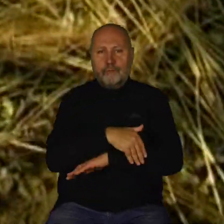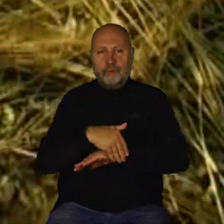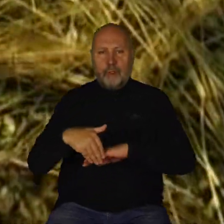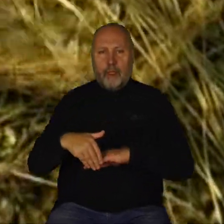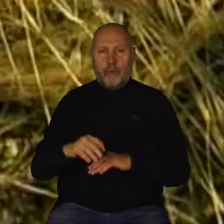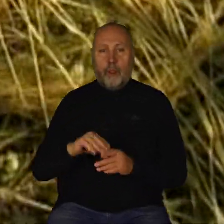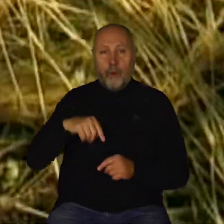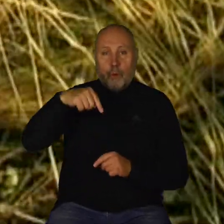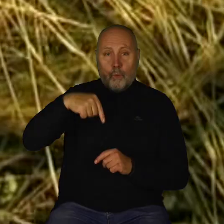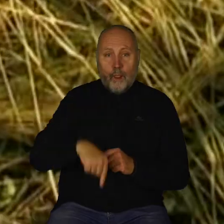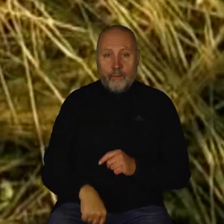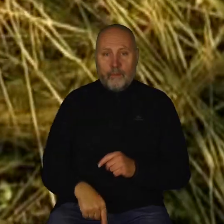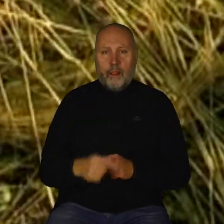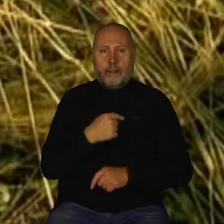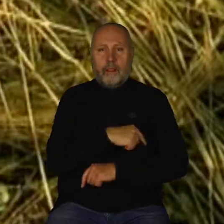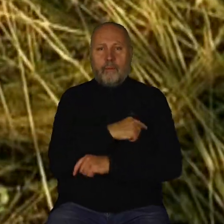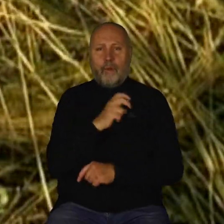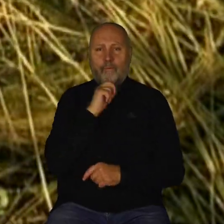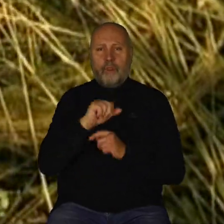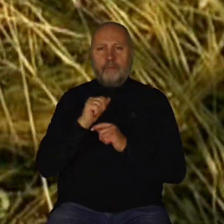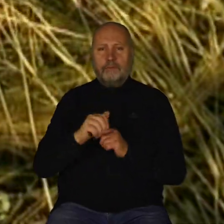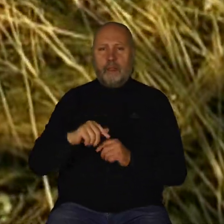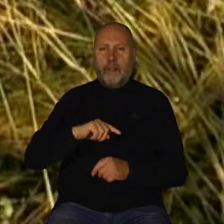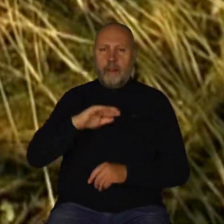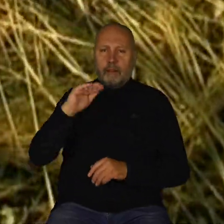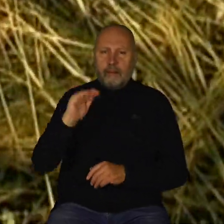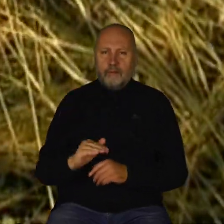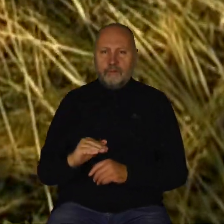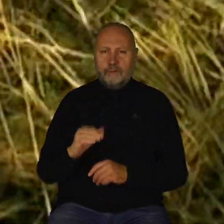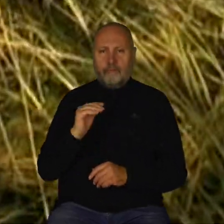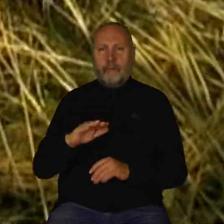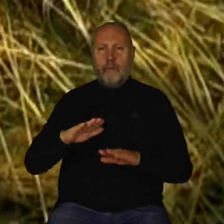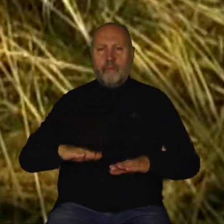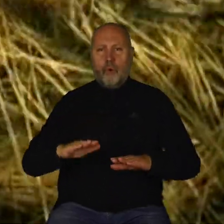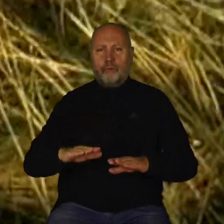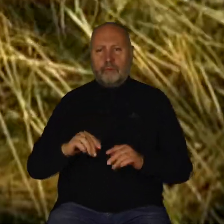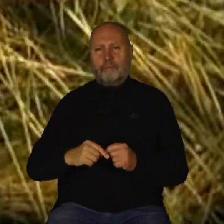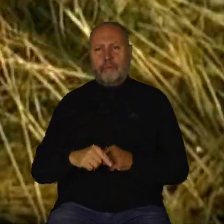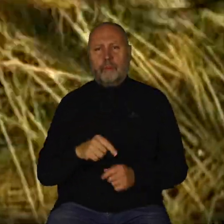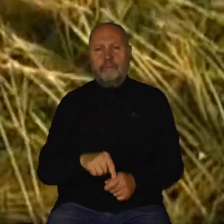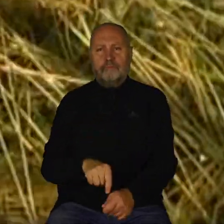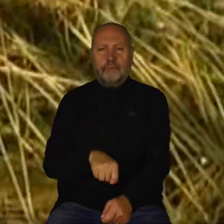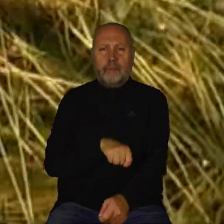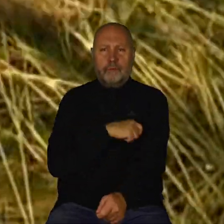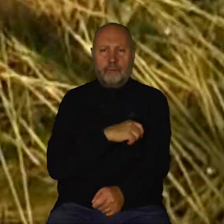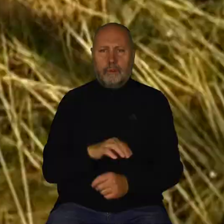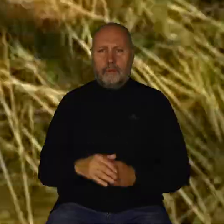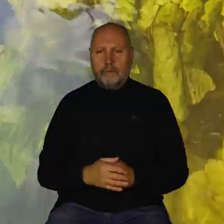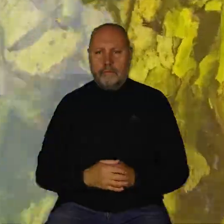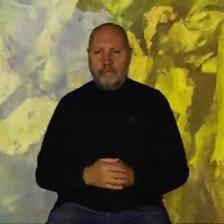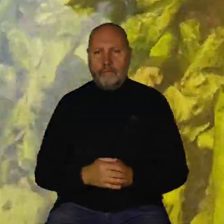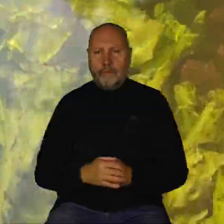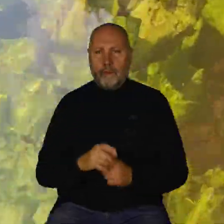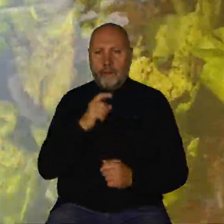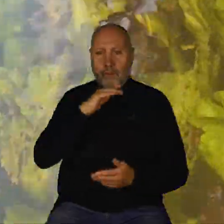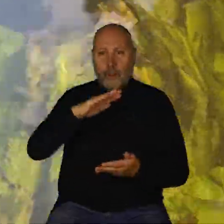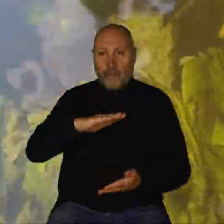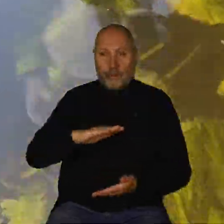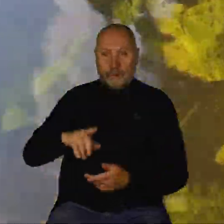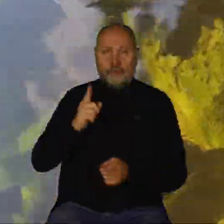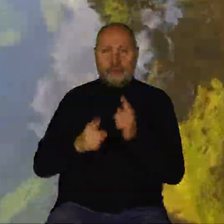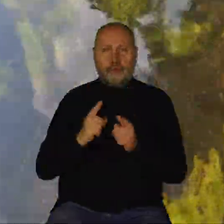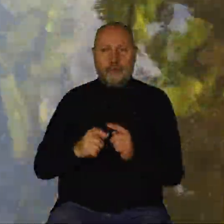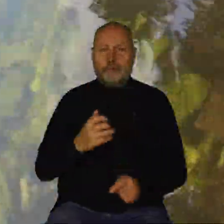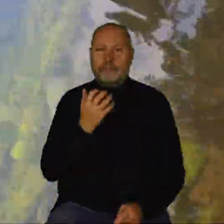brzegu im głębiej tym temperatura wody jest niższa iesz się wydłuża